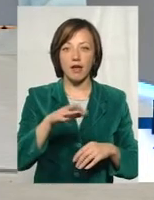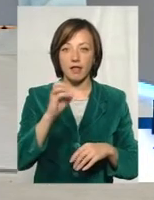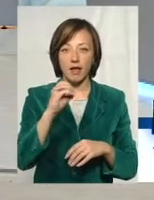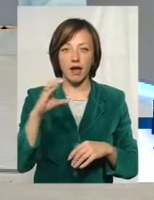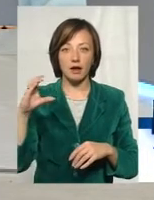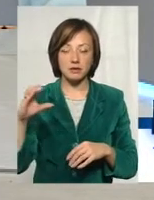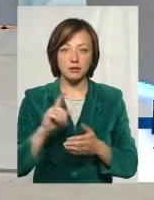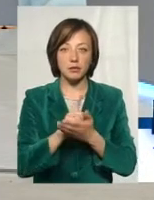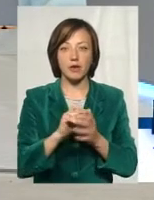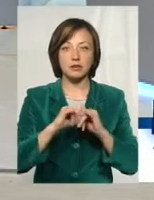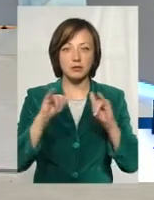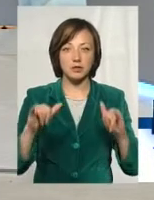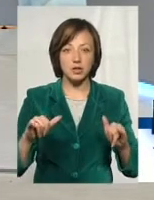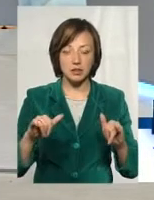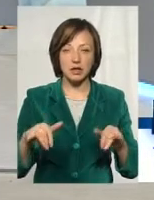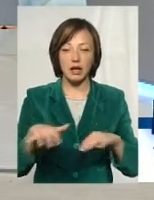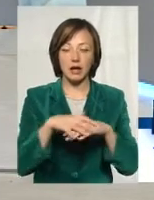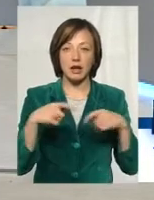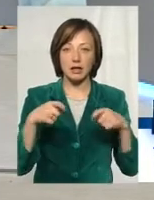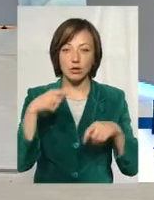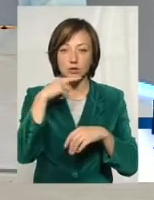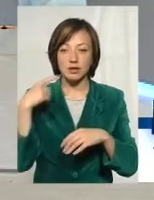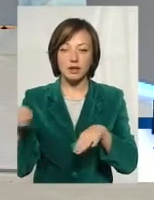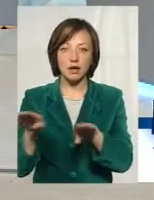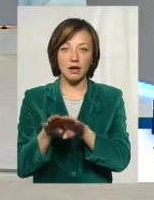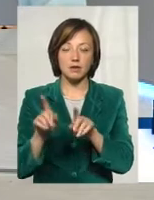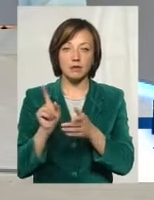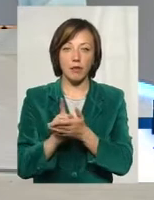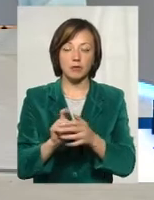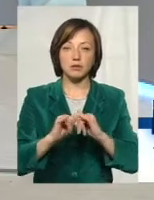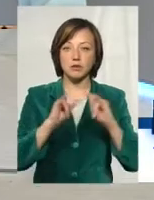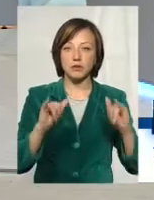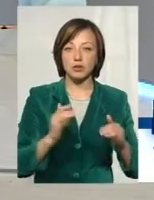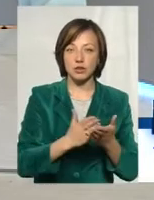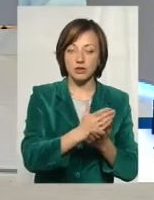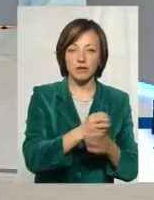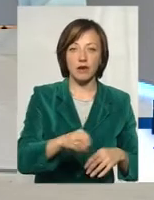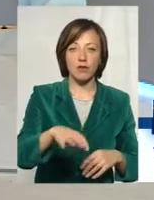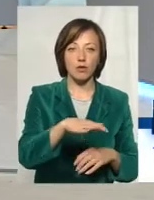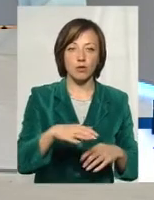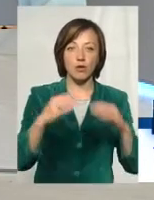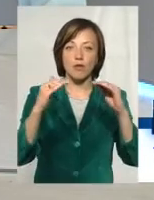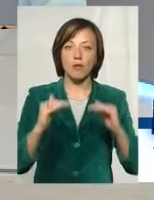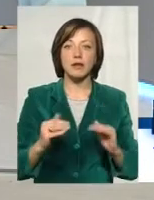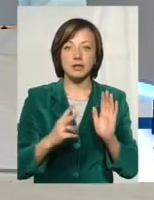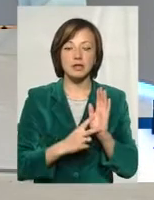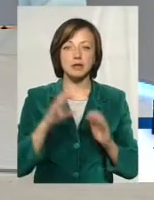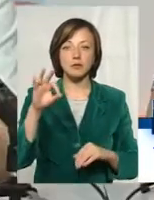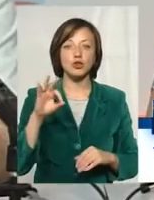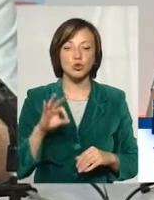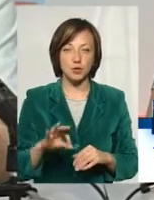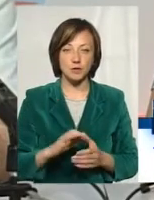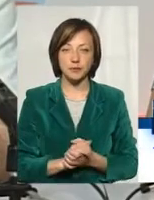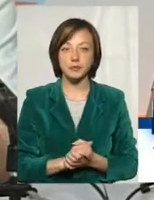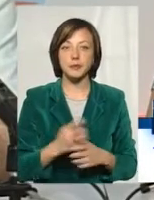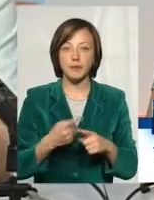що він мав би збільшитись, тому що ринки для Росії нас закрилися, і ми все ж таки повинні були б йти в Європу, впали на 7%.